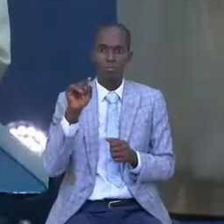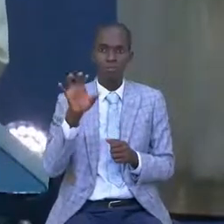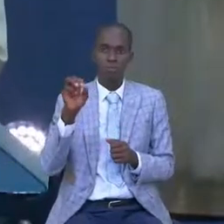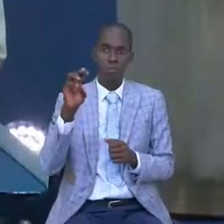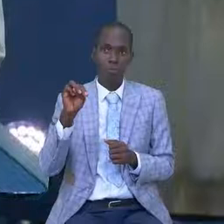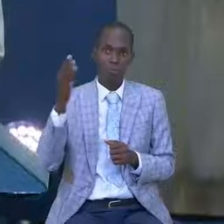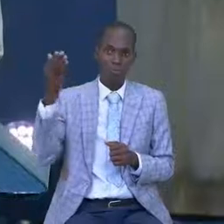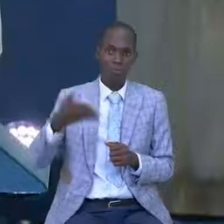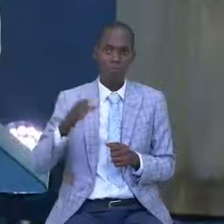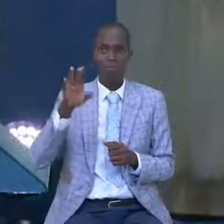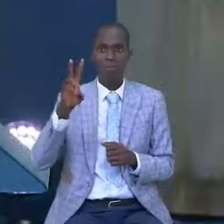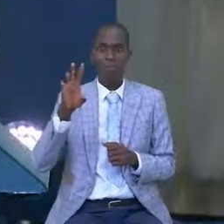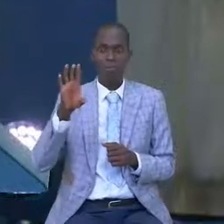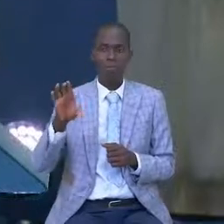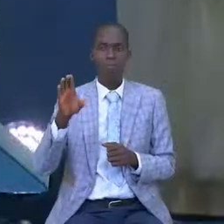globalcrusade8kumuyi.com.